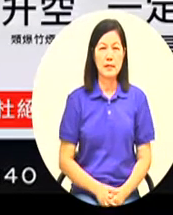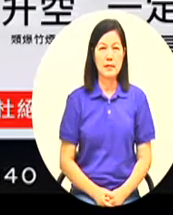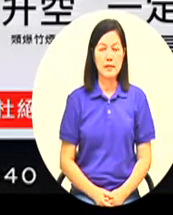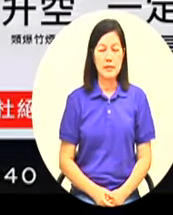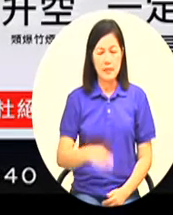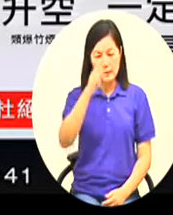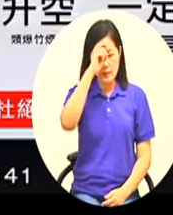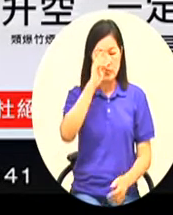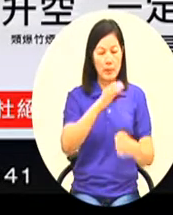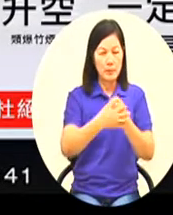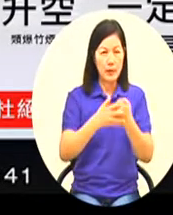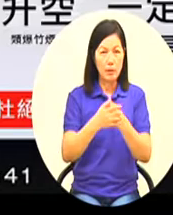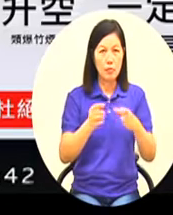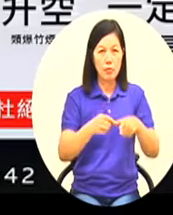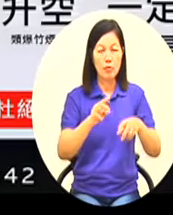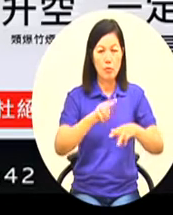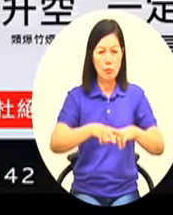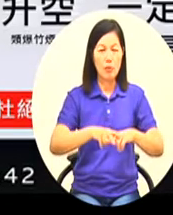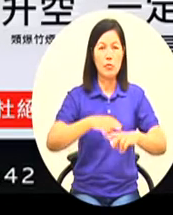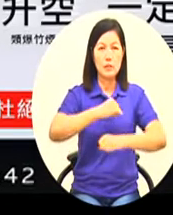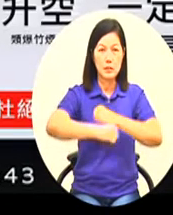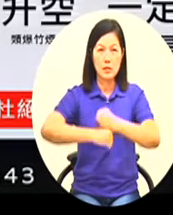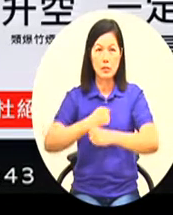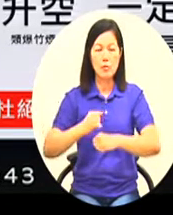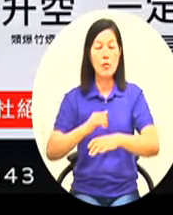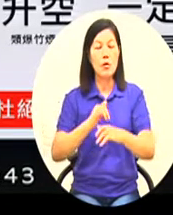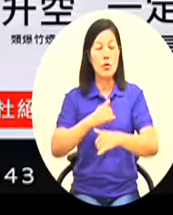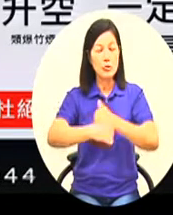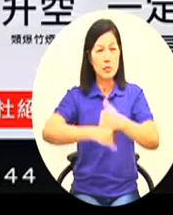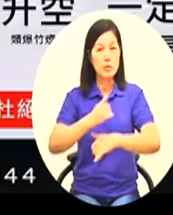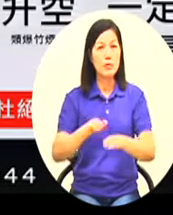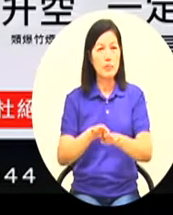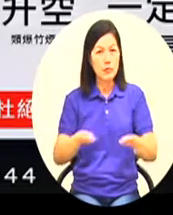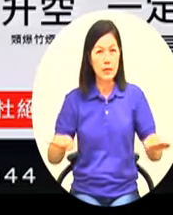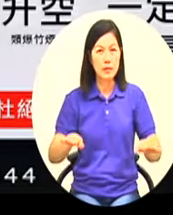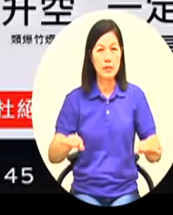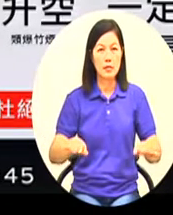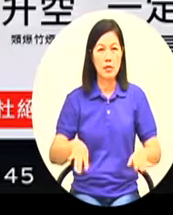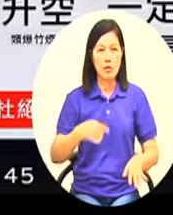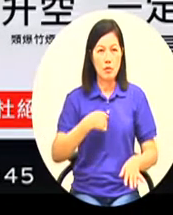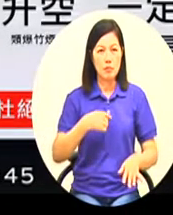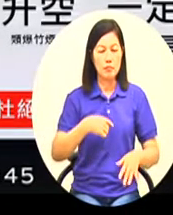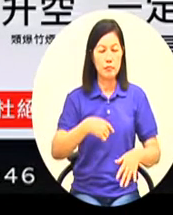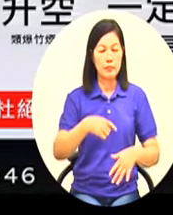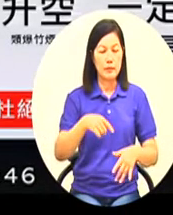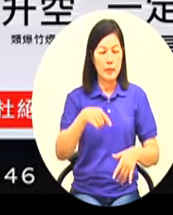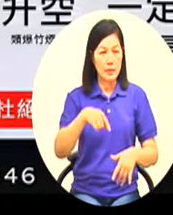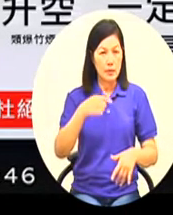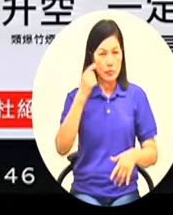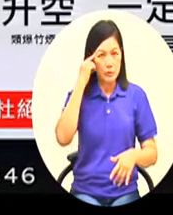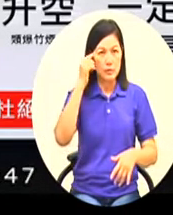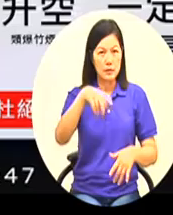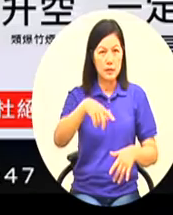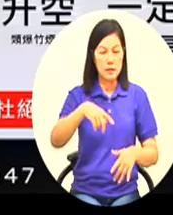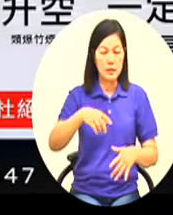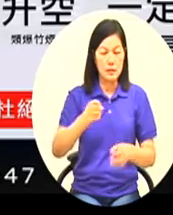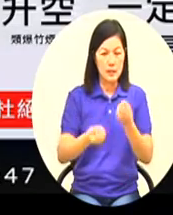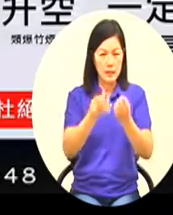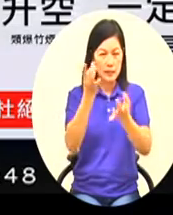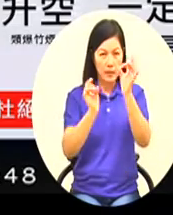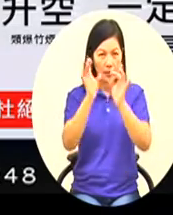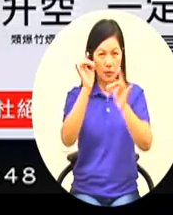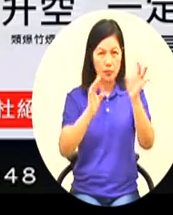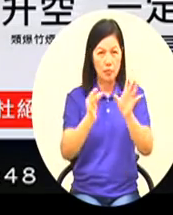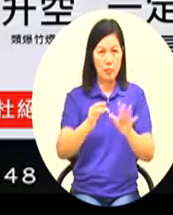环境安全，确保生命生活环境的安宁，本局拟修订爆竹烟火释放管制自治条例。今